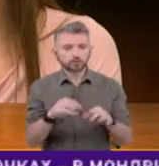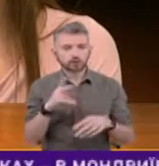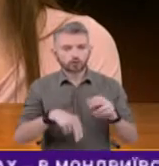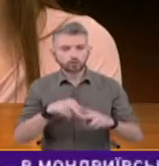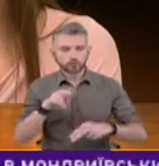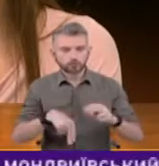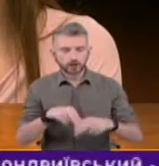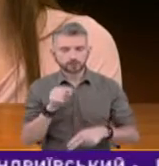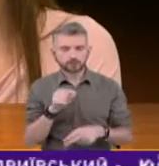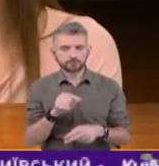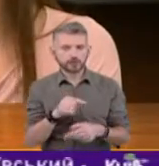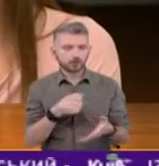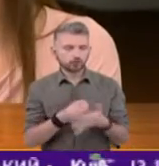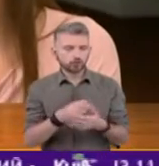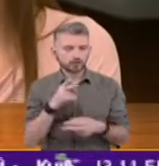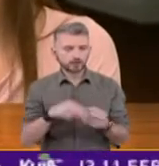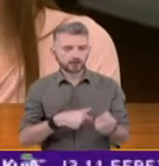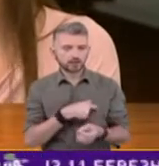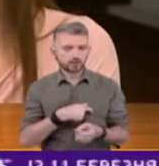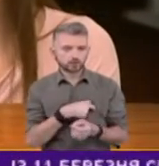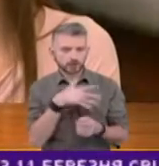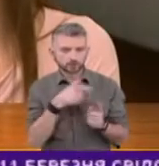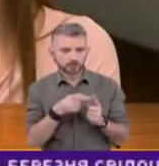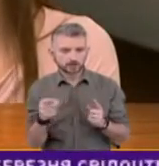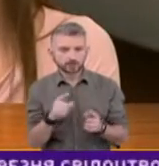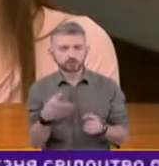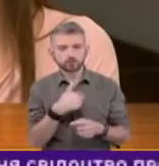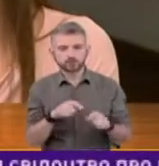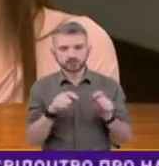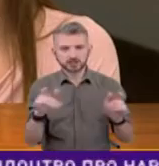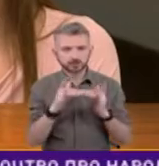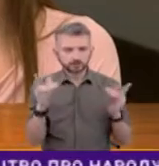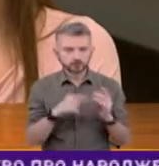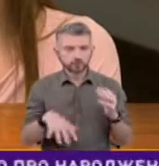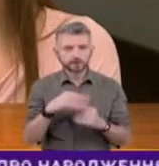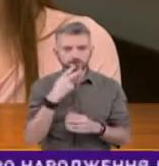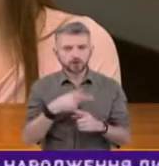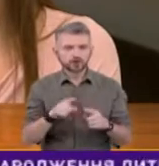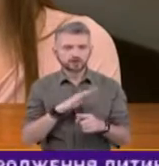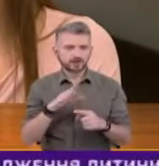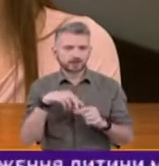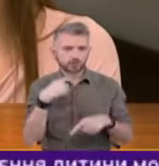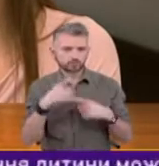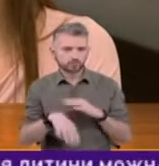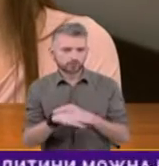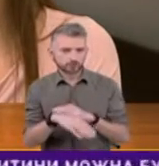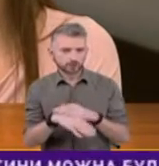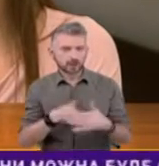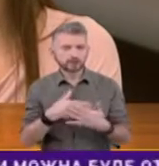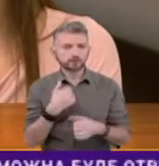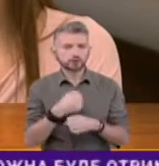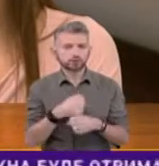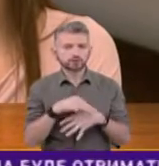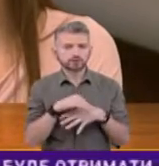мінімум, цієї депутатської каденції, щоб ми запустили міст. Щоб всі бачили, що це не розмова ні про що. Тому що активно роботи ведуться